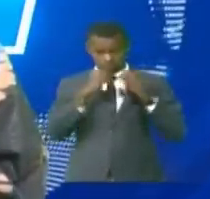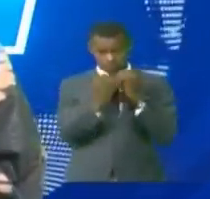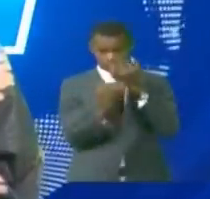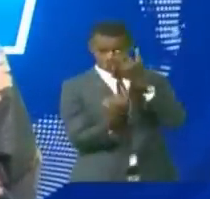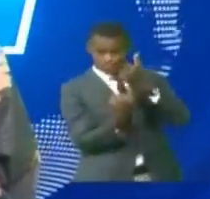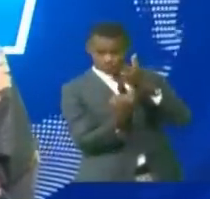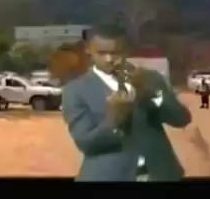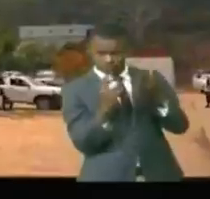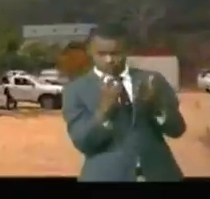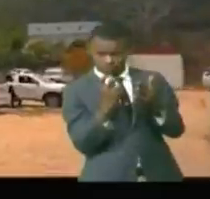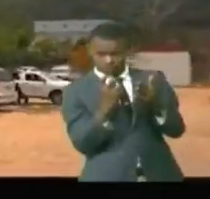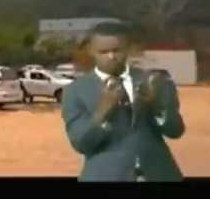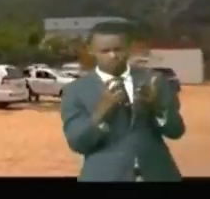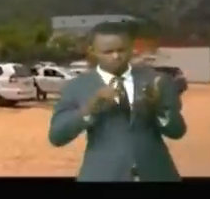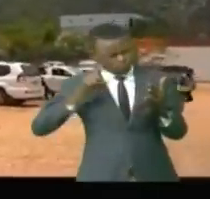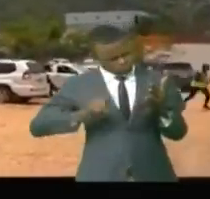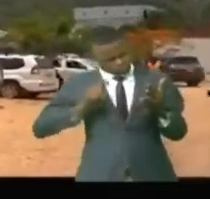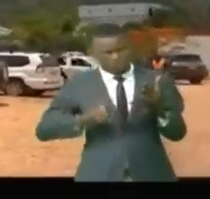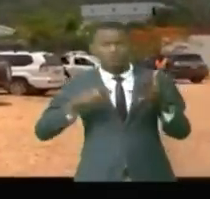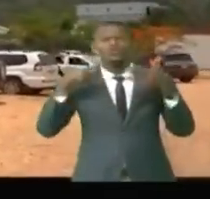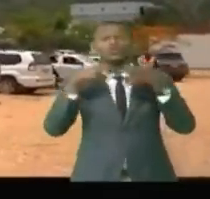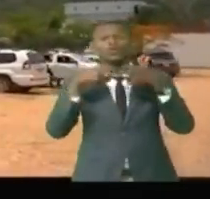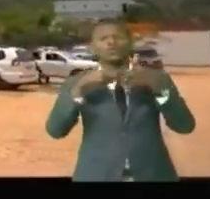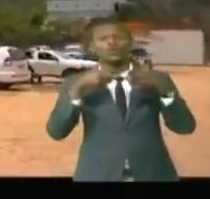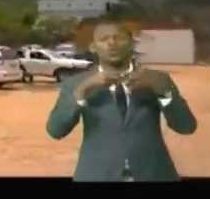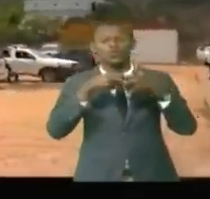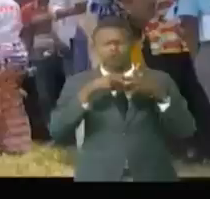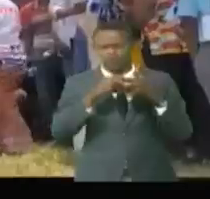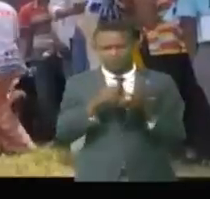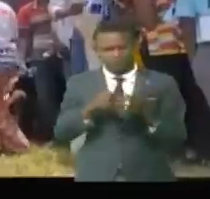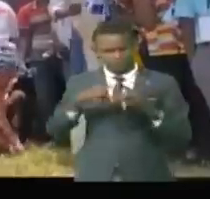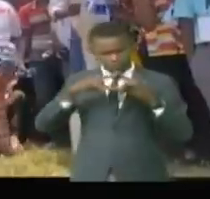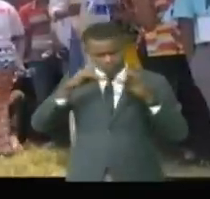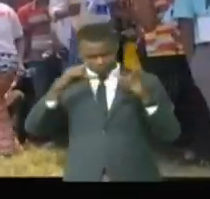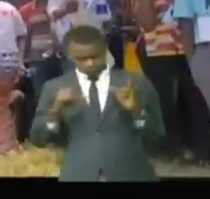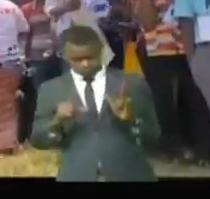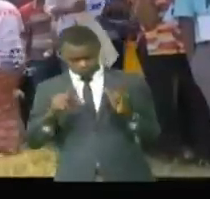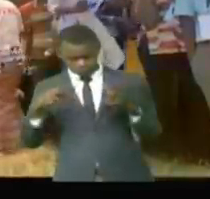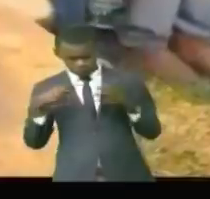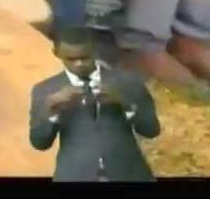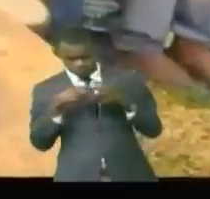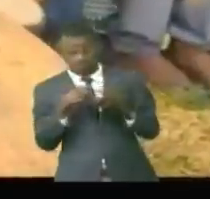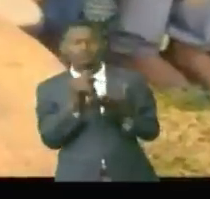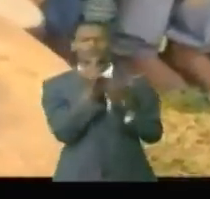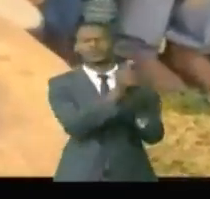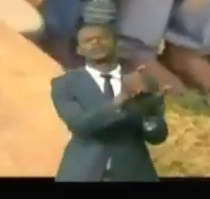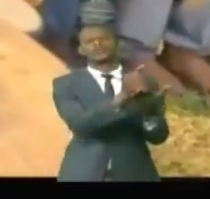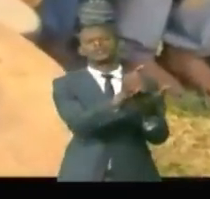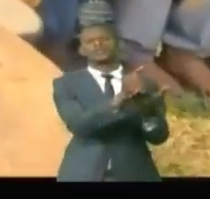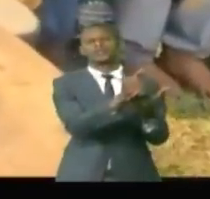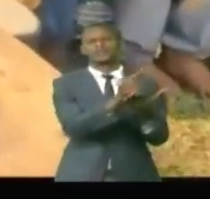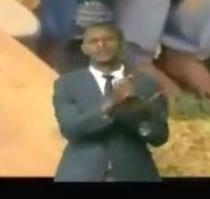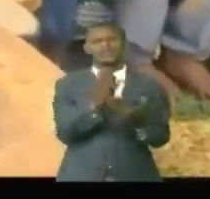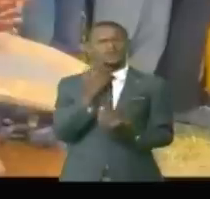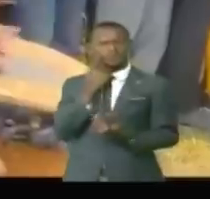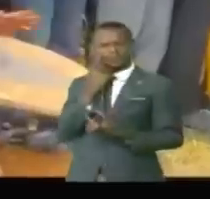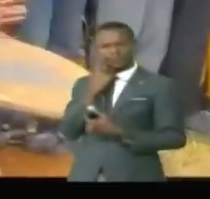Magalano. Au cœur du village Busanga, dans le territoire de Lubudi, deux tam-tam résonnent.